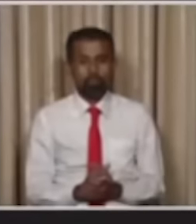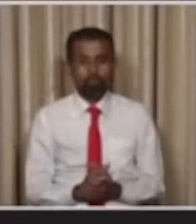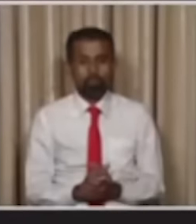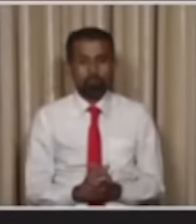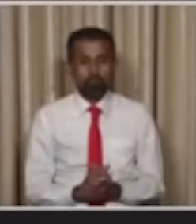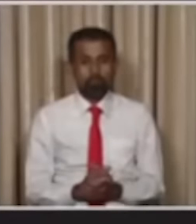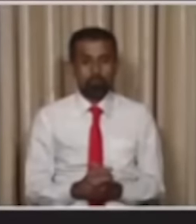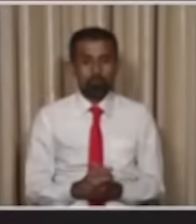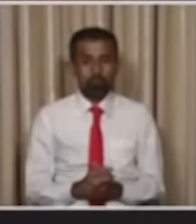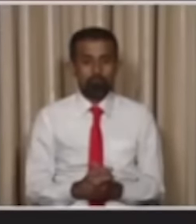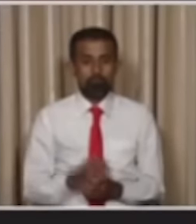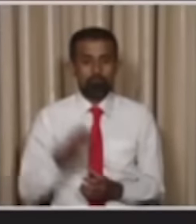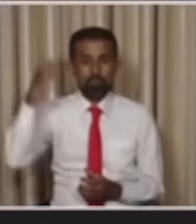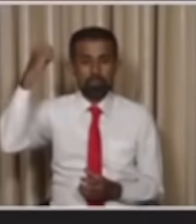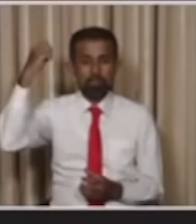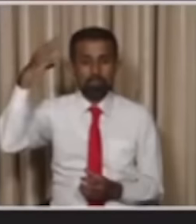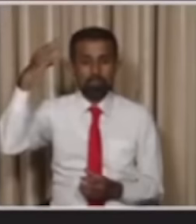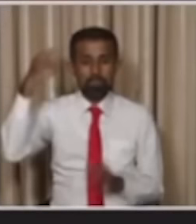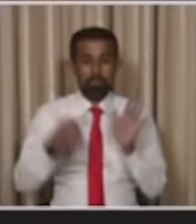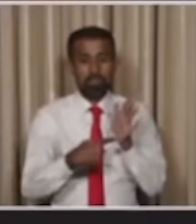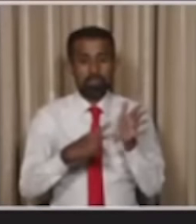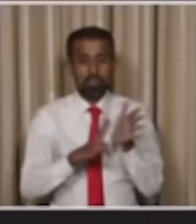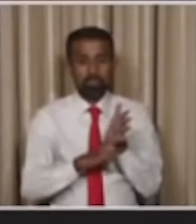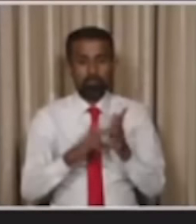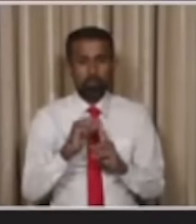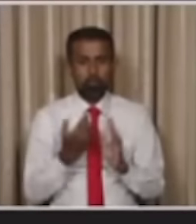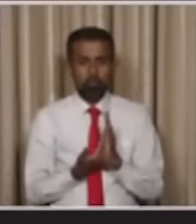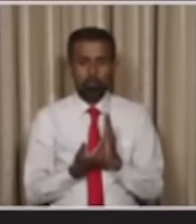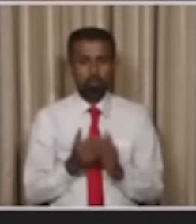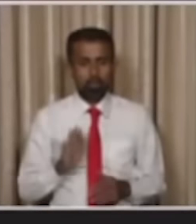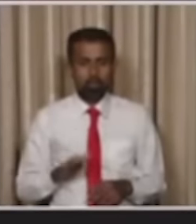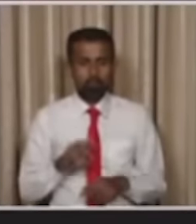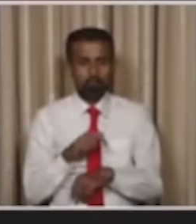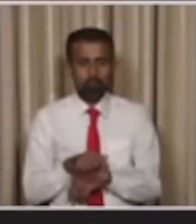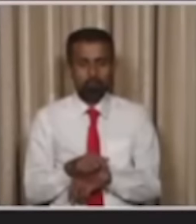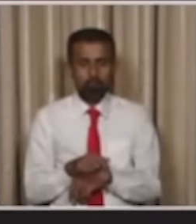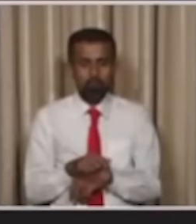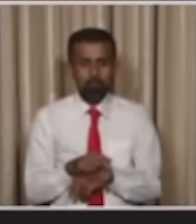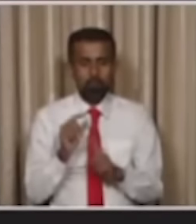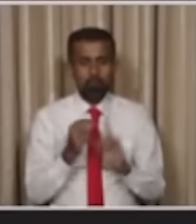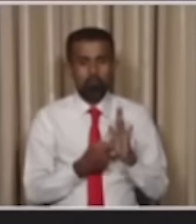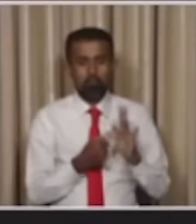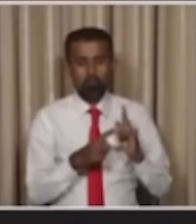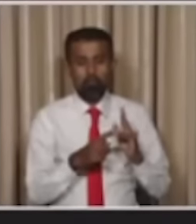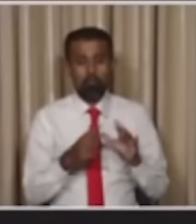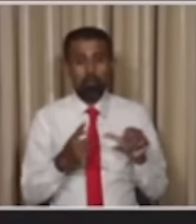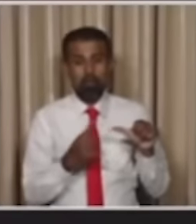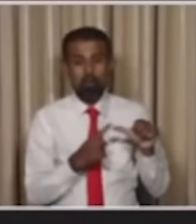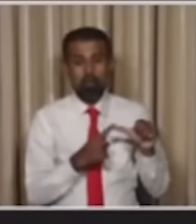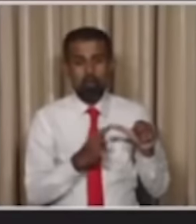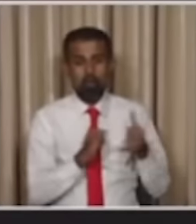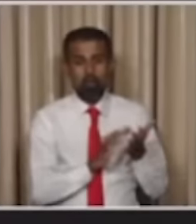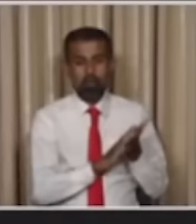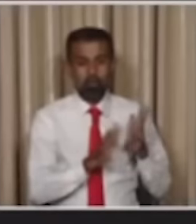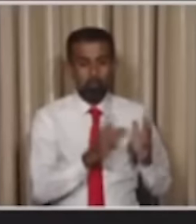හිරු රූපවාහිනියේ බලයේ දේශපාලන වැඩසටහන ඉන්න වෙලාවේ මට මහාචාර්ය ආශු මාරසිංහ මගේ අතට